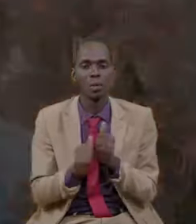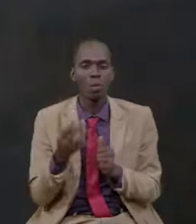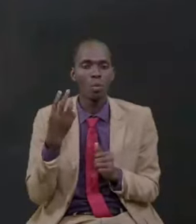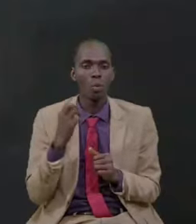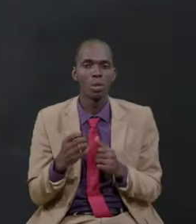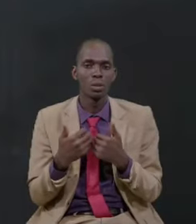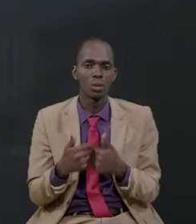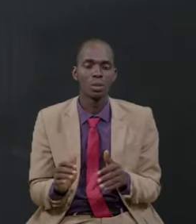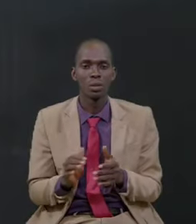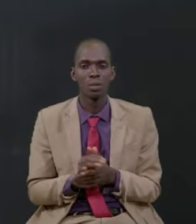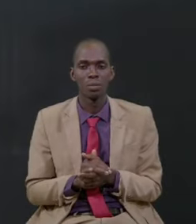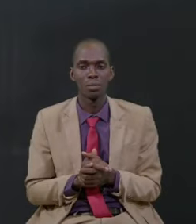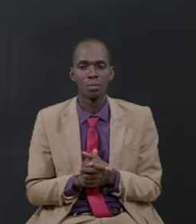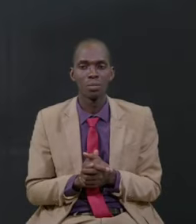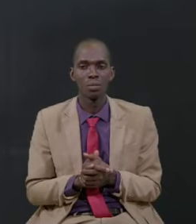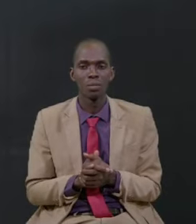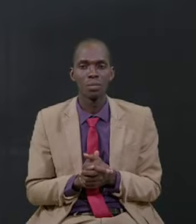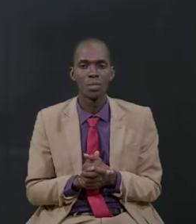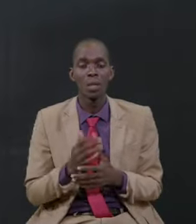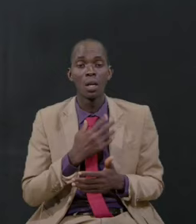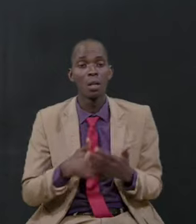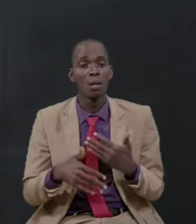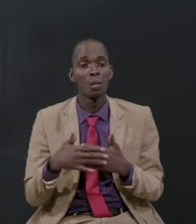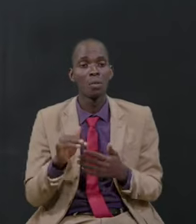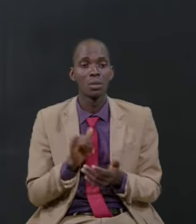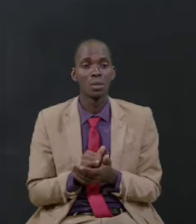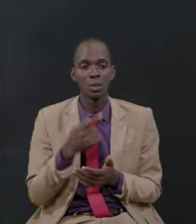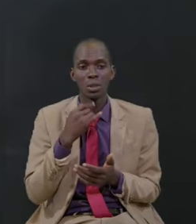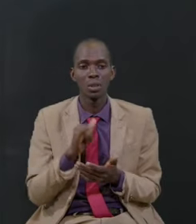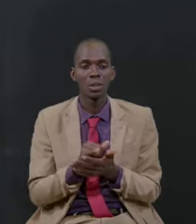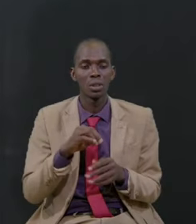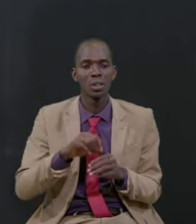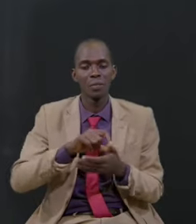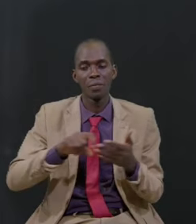perdu. Et après ça, il a dit dans le verset 13.